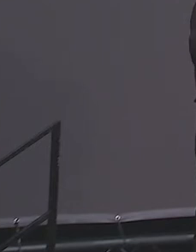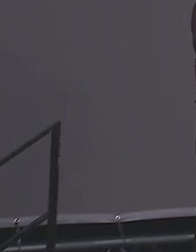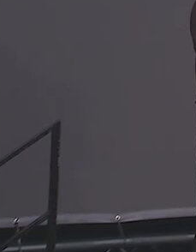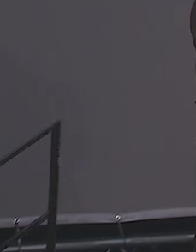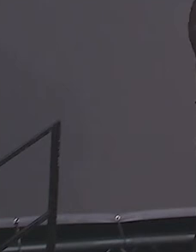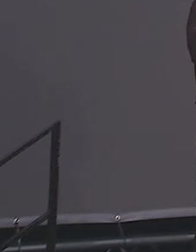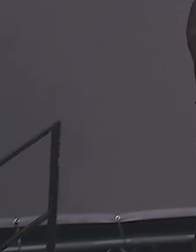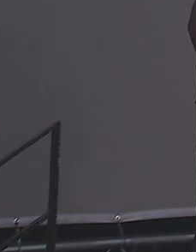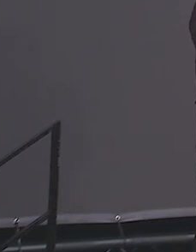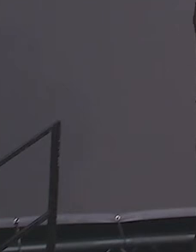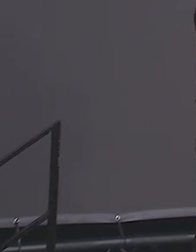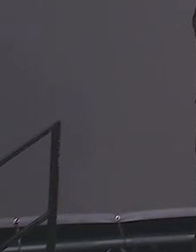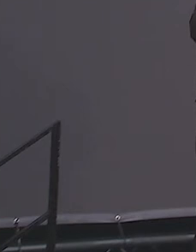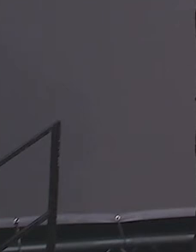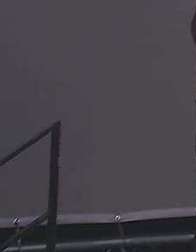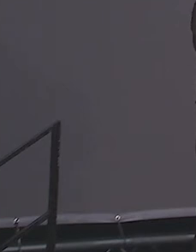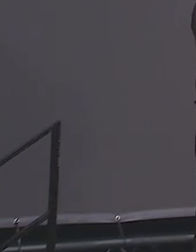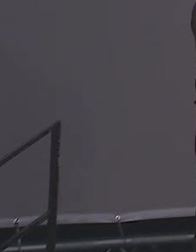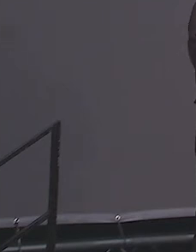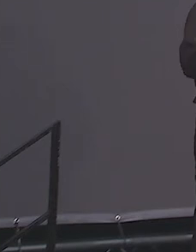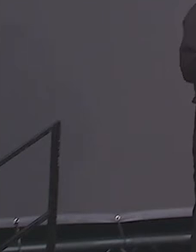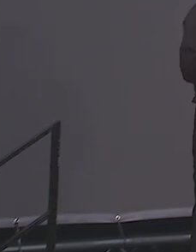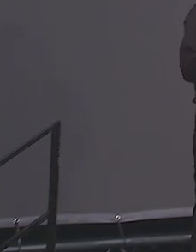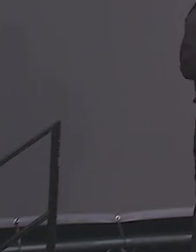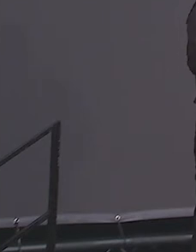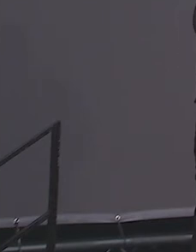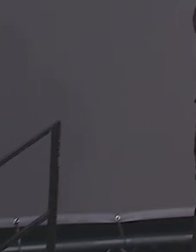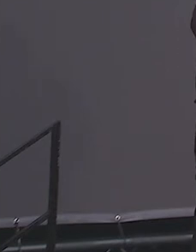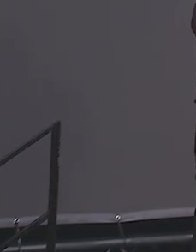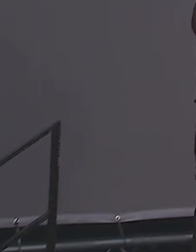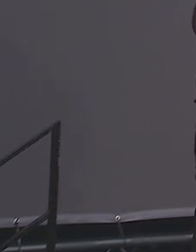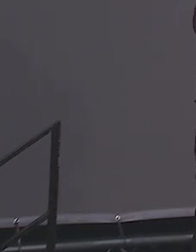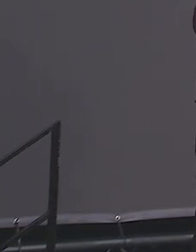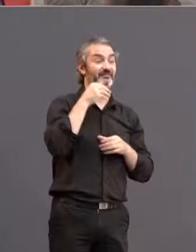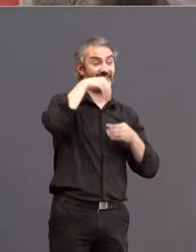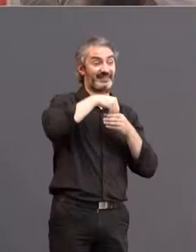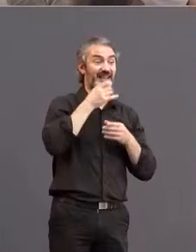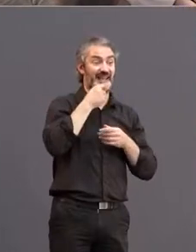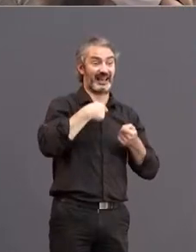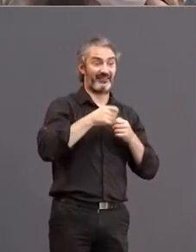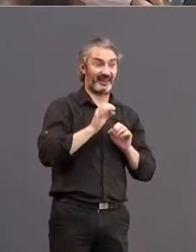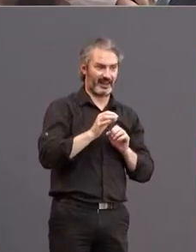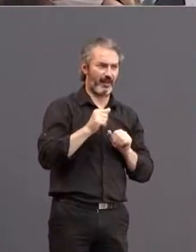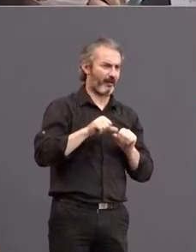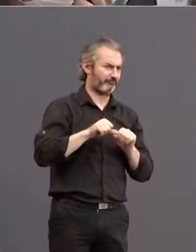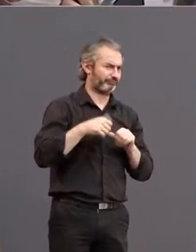migdia, a la plaça Gutenberg, o per als cafès de la cafeteria, que n'han sigut també